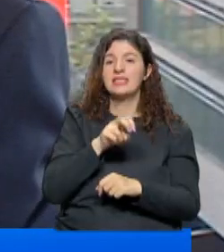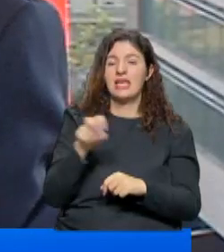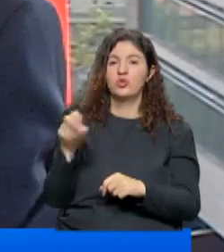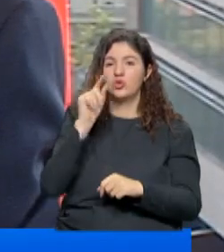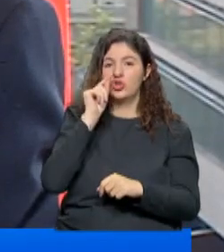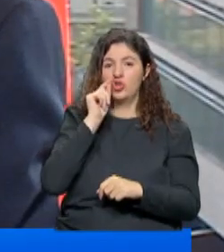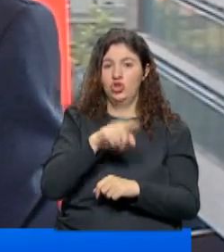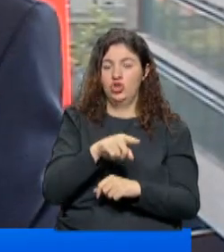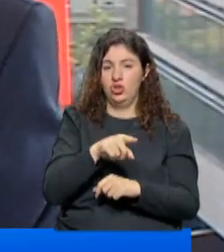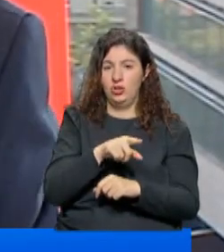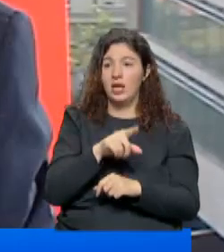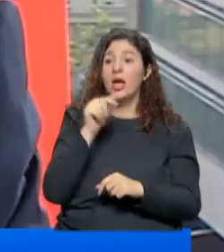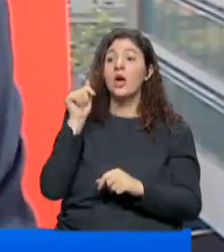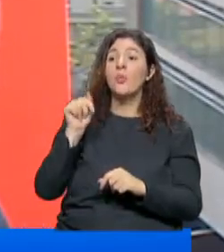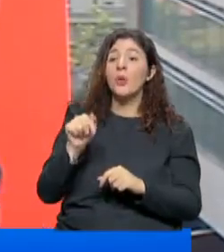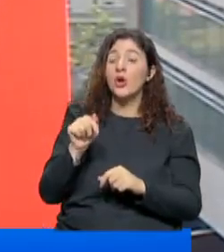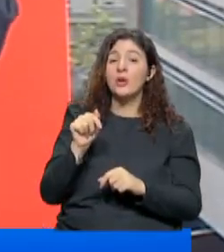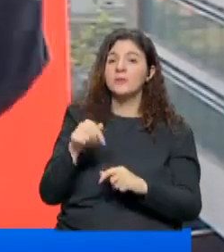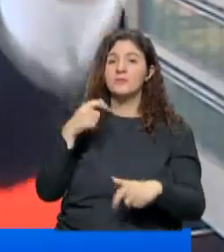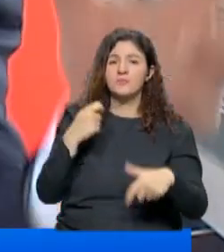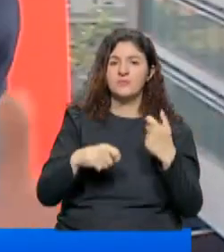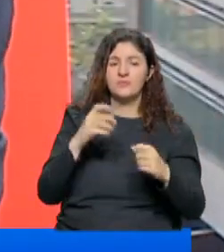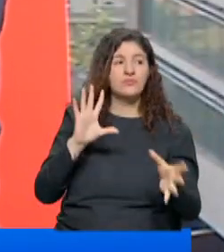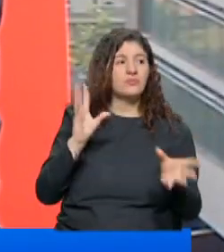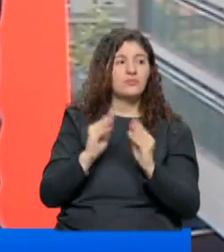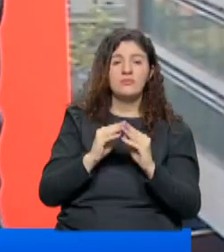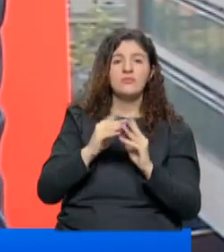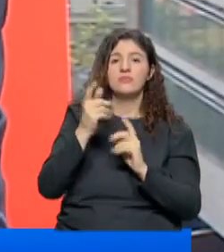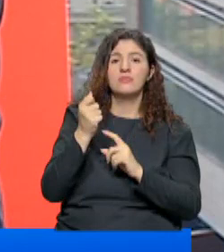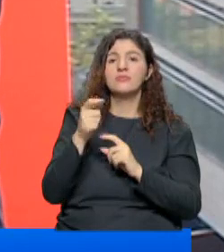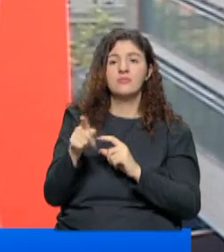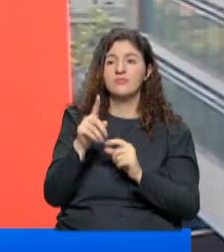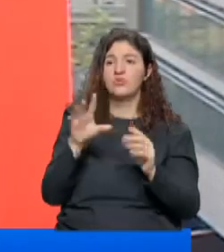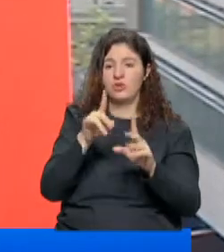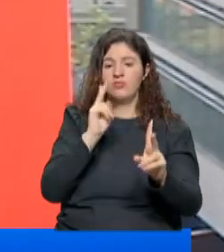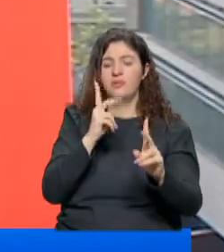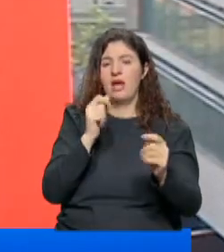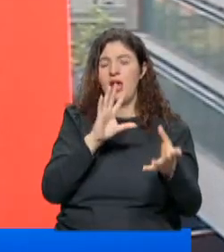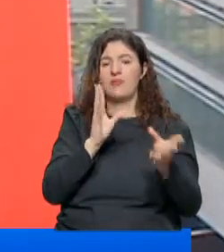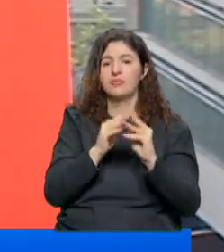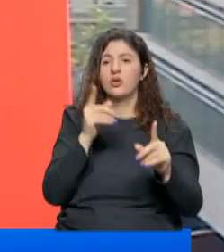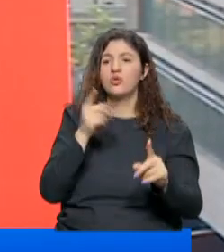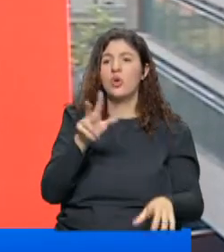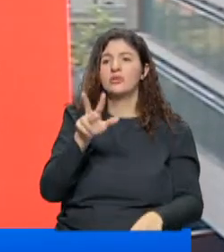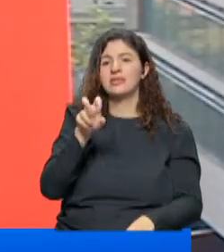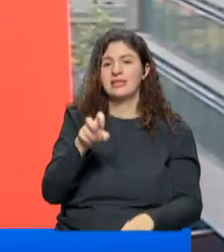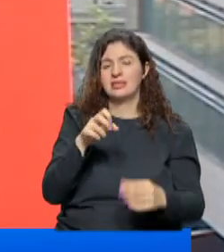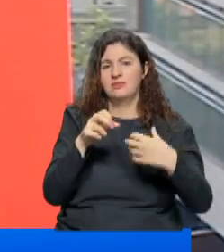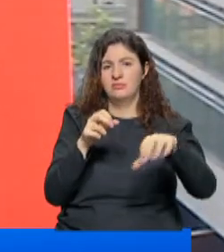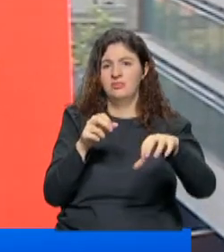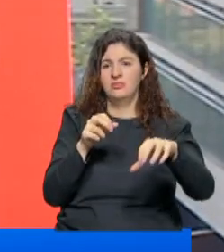12.800 kişi. Ve bu bankalardaki toplam mevduatın, bu para onların parası